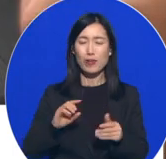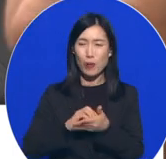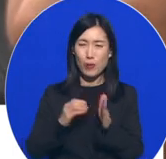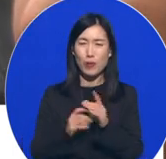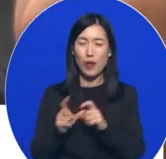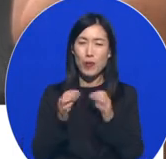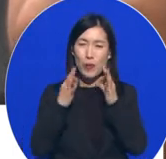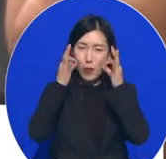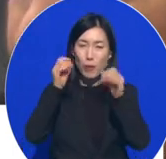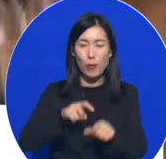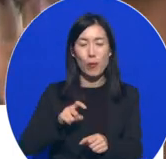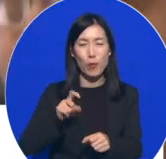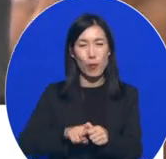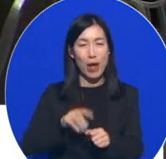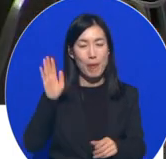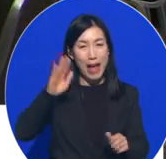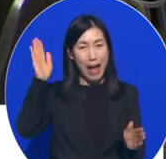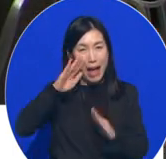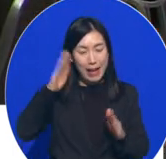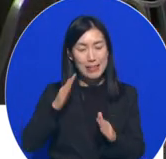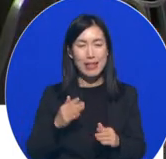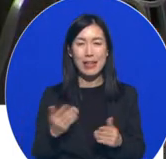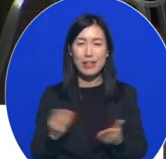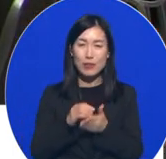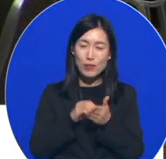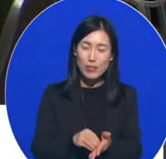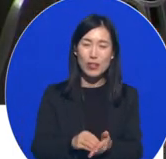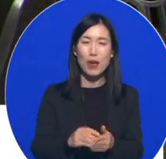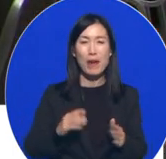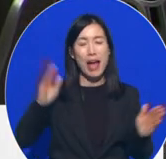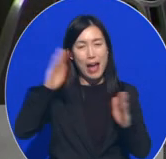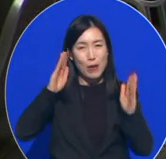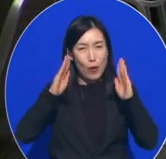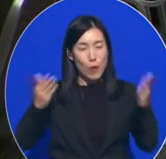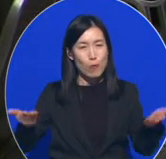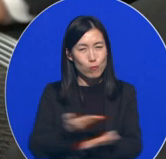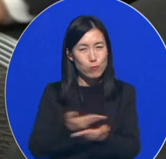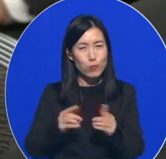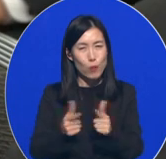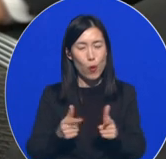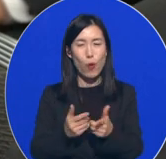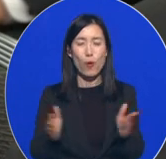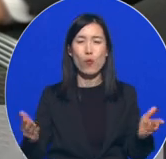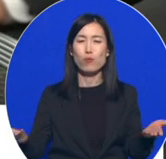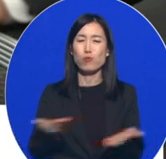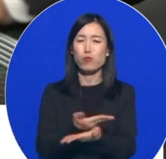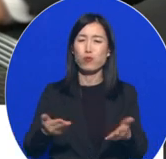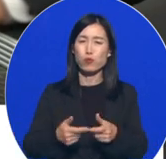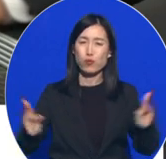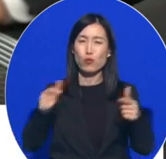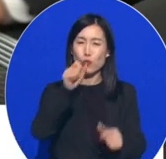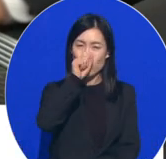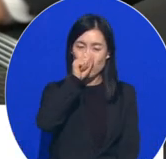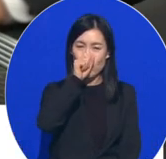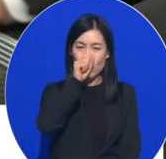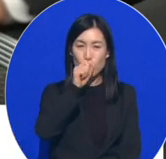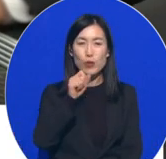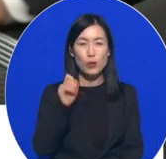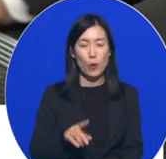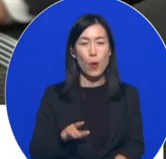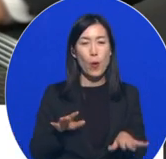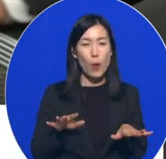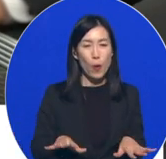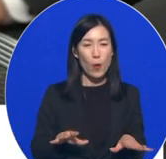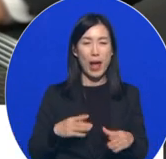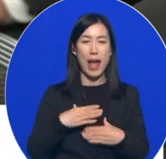교류를 유학과 인턴십 취업에 걸쳐 포괄적으로 확대하기로 약속했습니다 상반기 안보정책 협의회